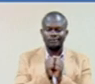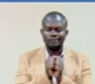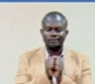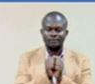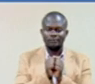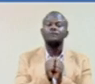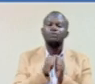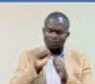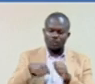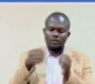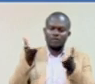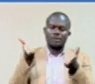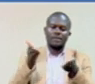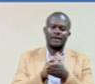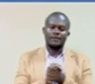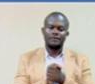muhari.